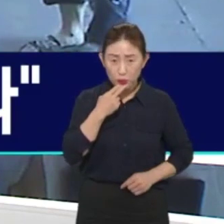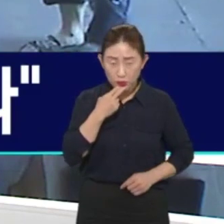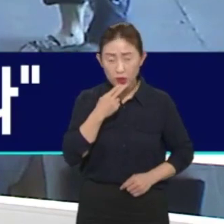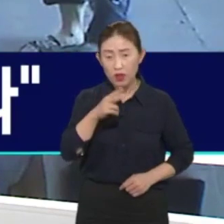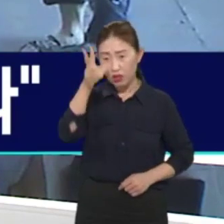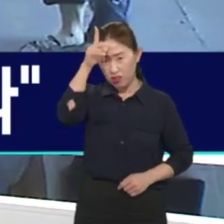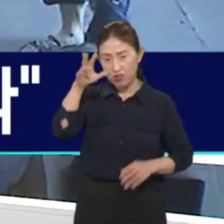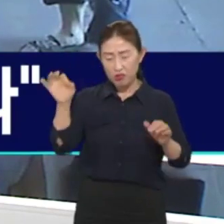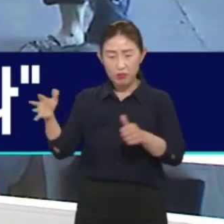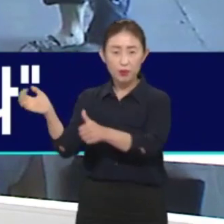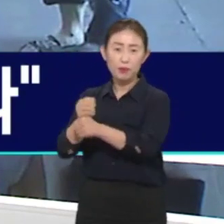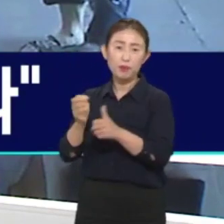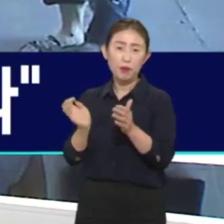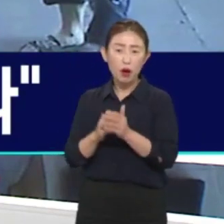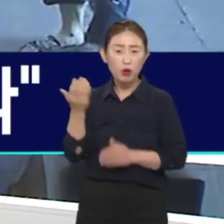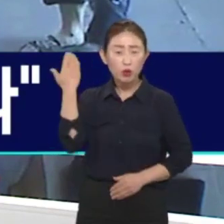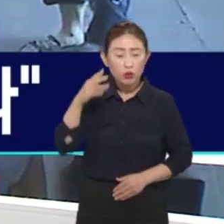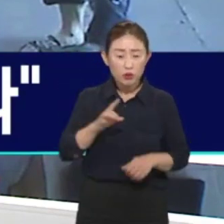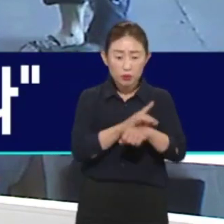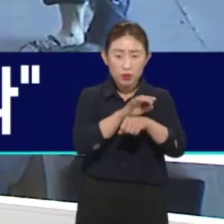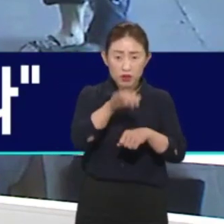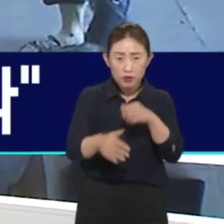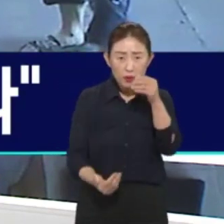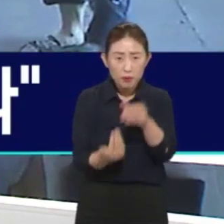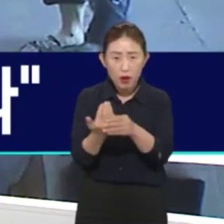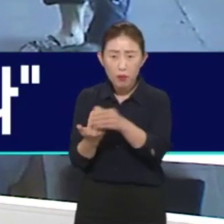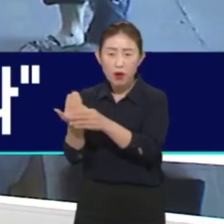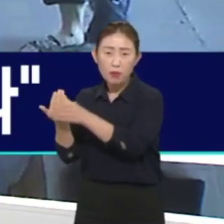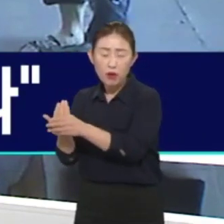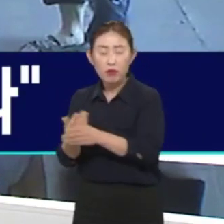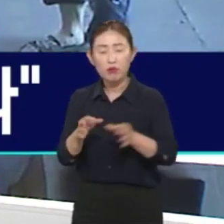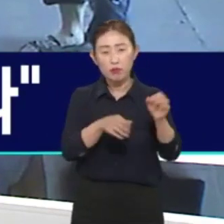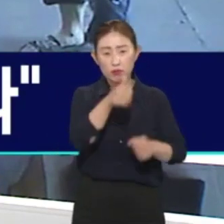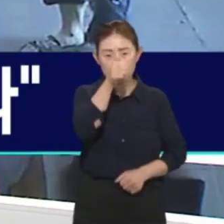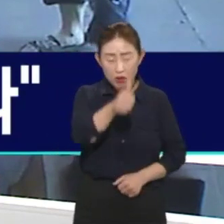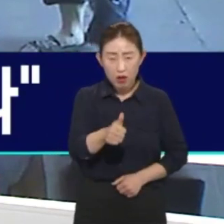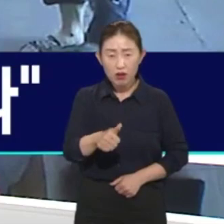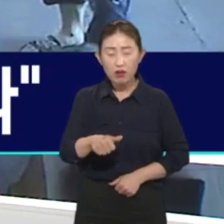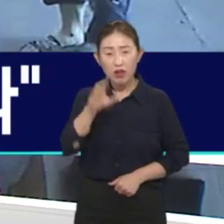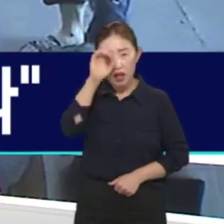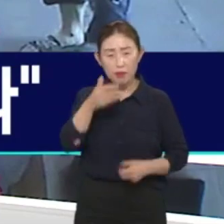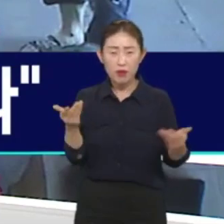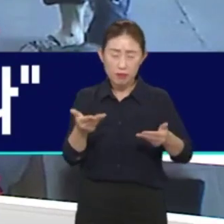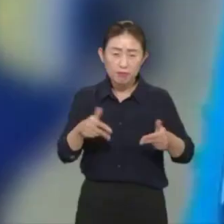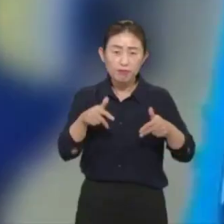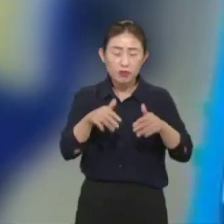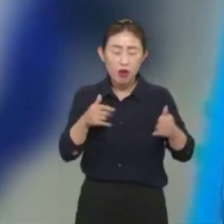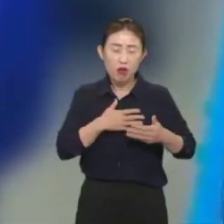잇따르면서 점주들과 아르바이트생들은 불안감을 감추지 못하고 있습니다. 조형준 기자입니다.